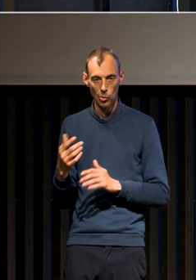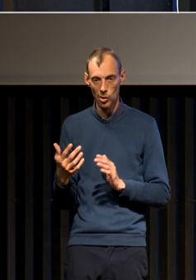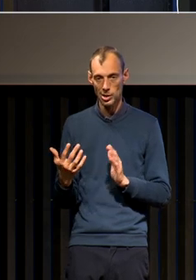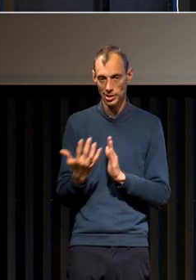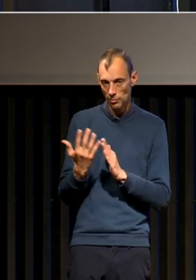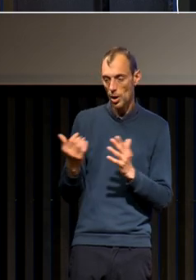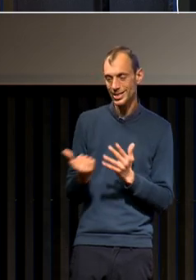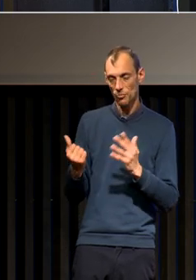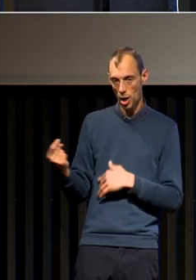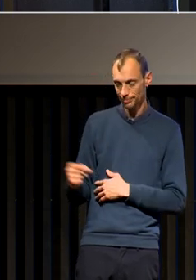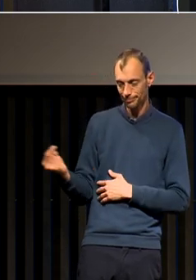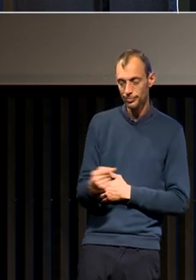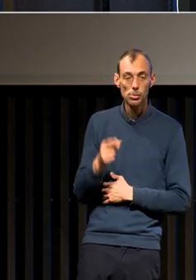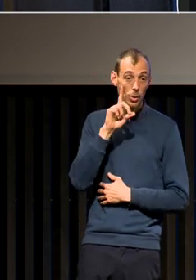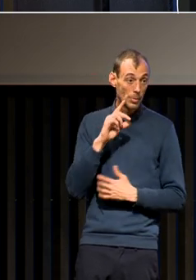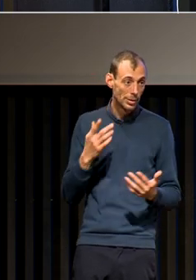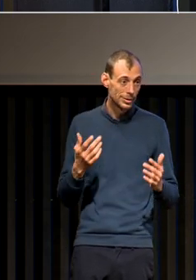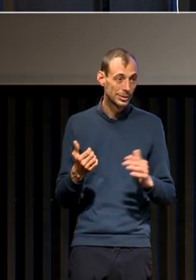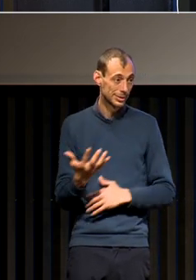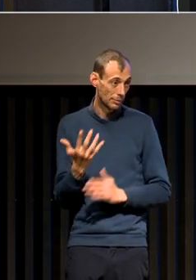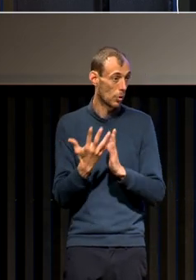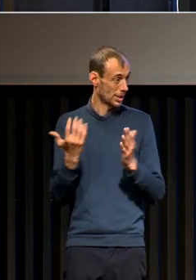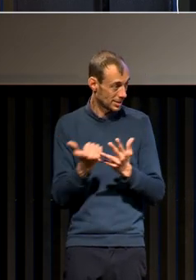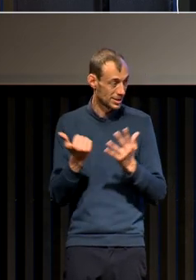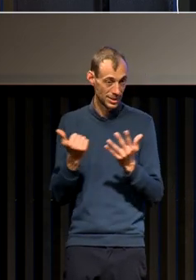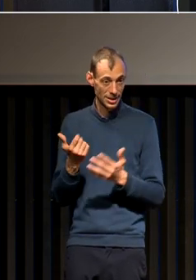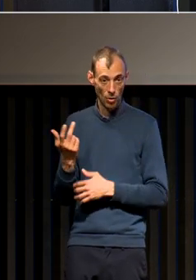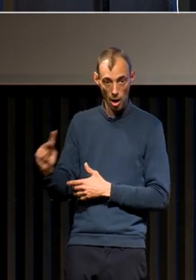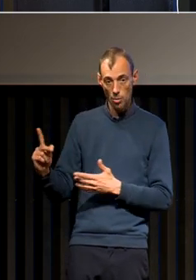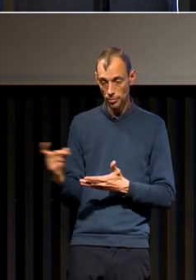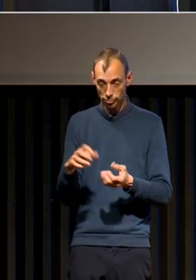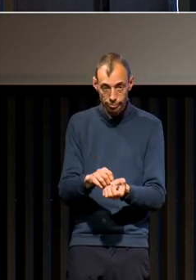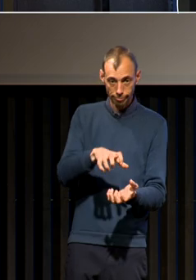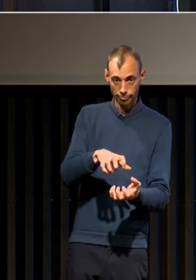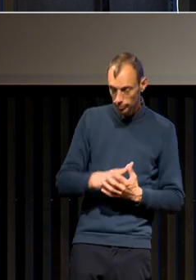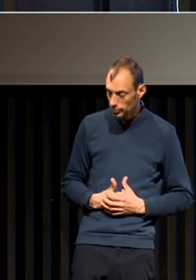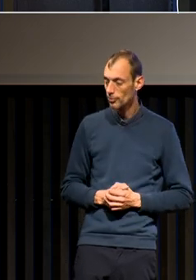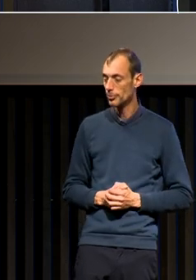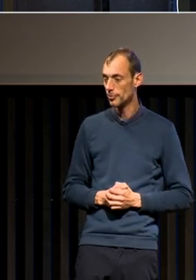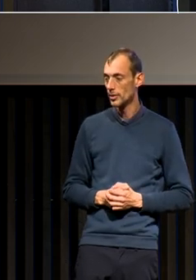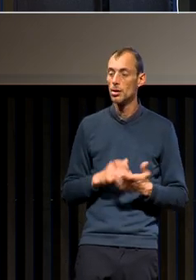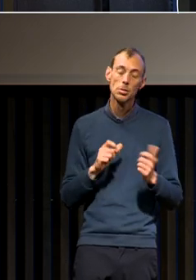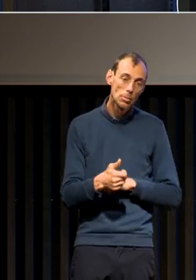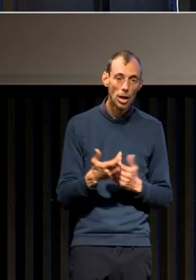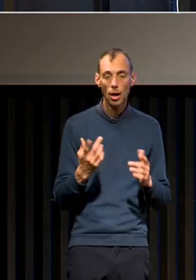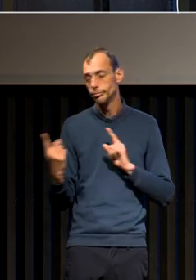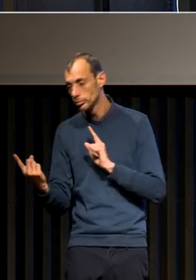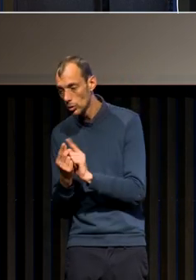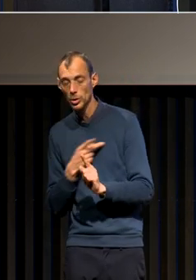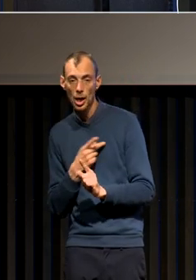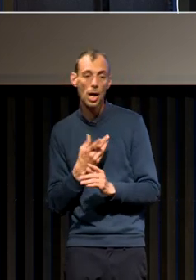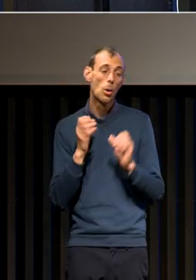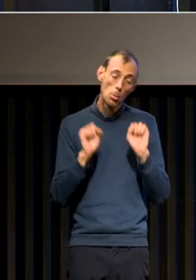recueils. D'accord. Il a une consultation médicale, prescription de bilan, plus ou moins un entretien psychologique à sa